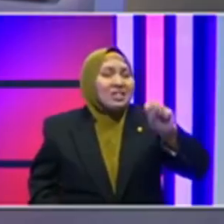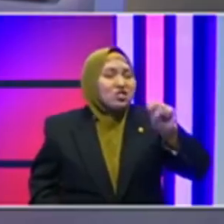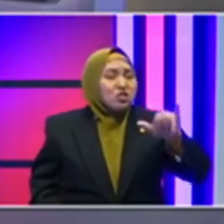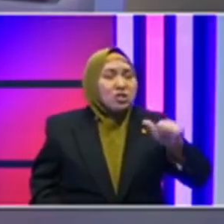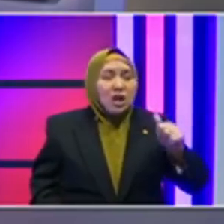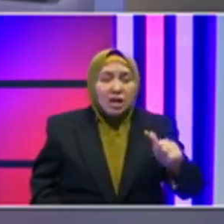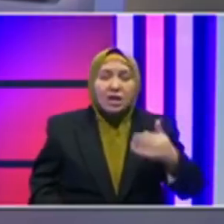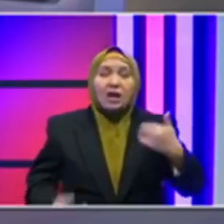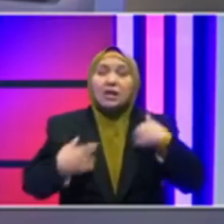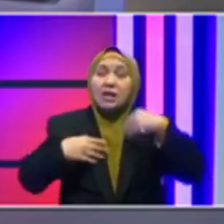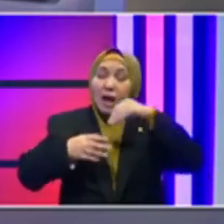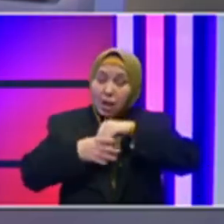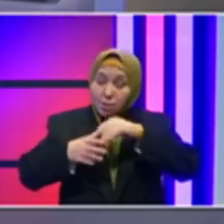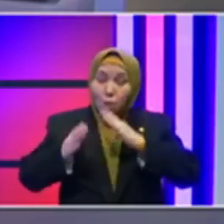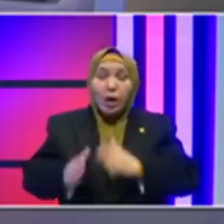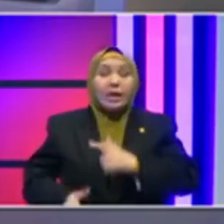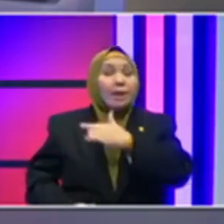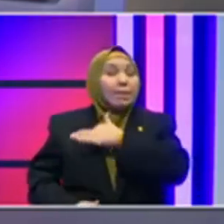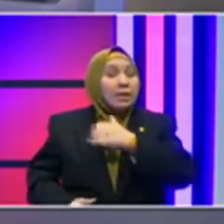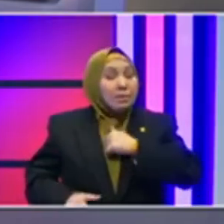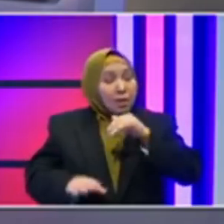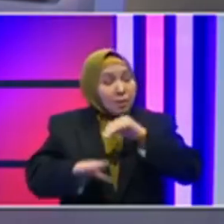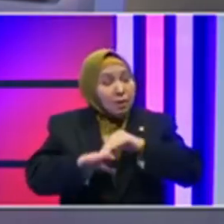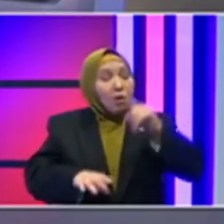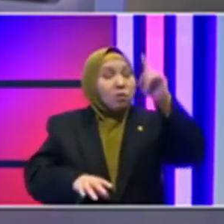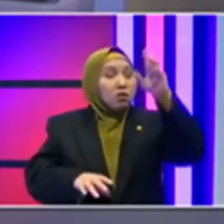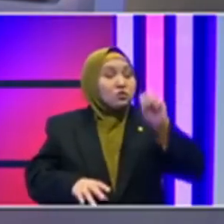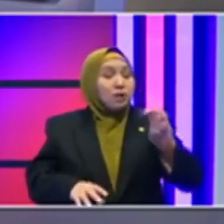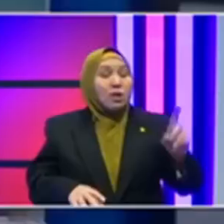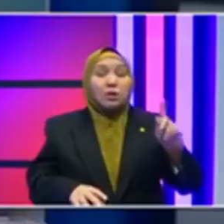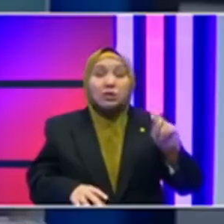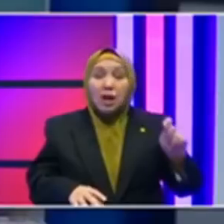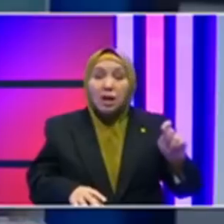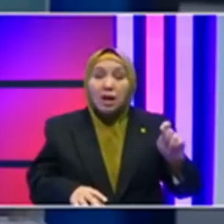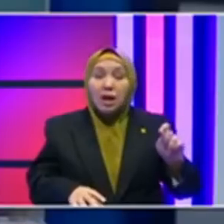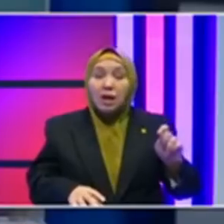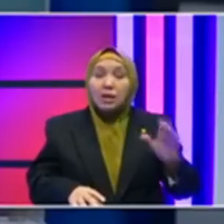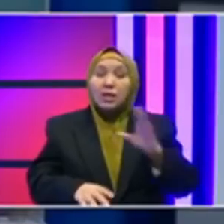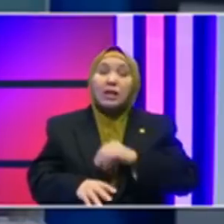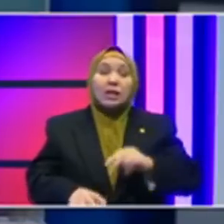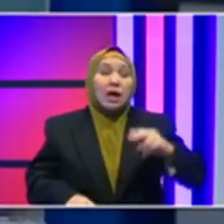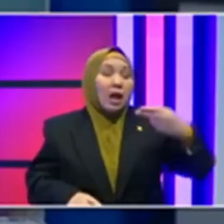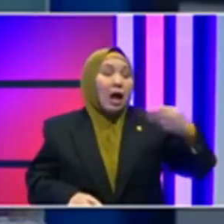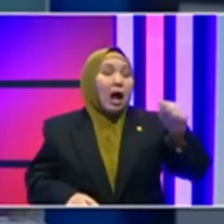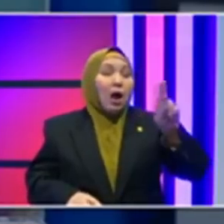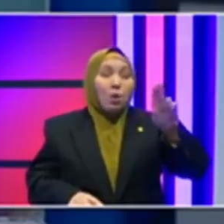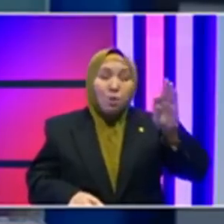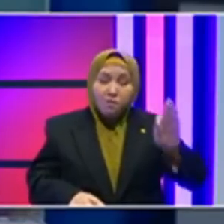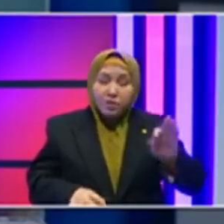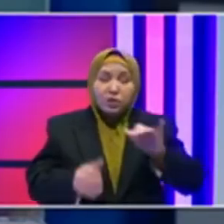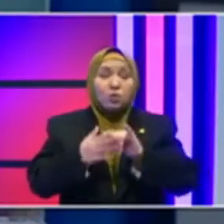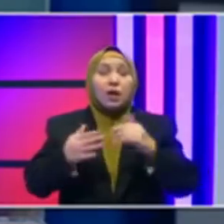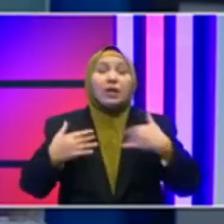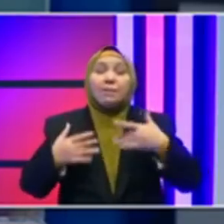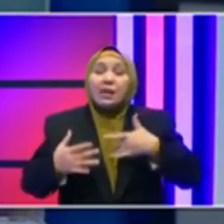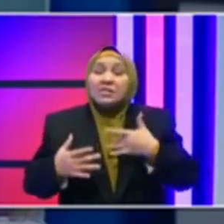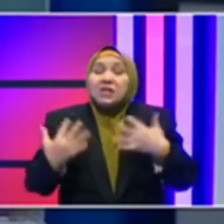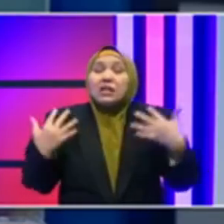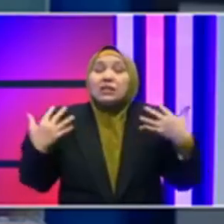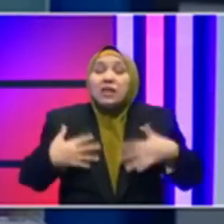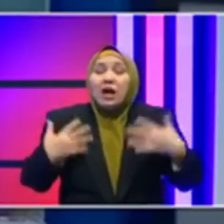seseorang yang beriman kepada Allah Subhanahu Wa Ta'ala manakala khauf Adalah perasaan takut